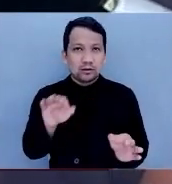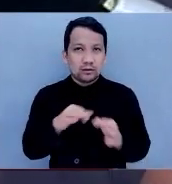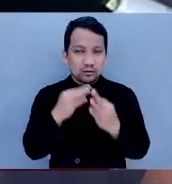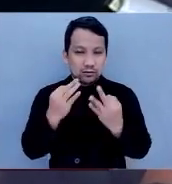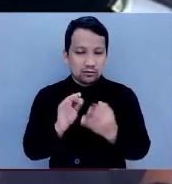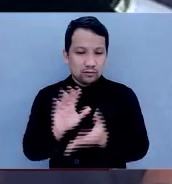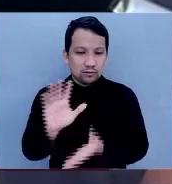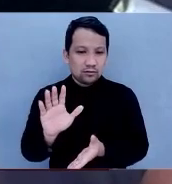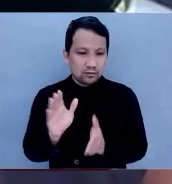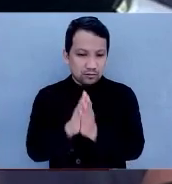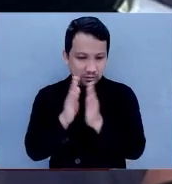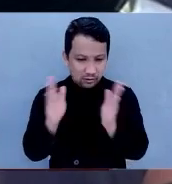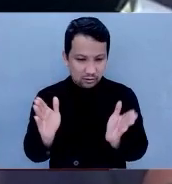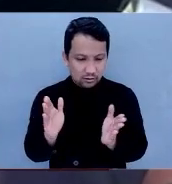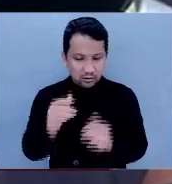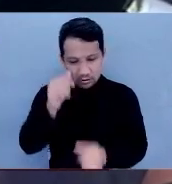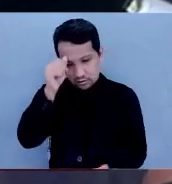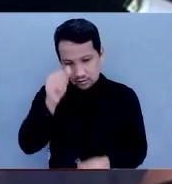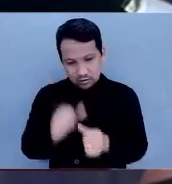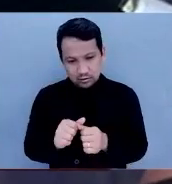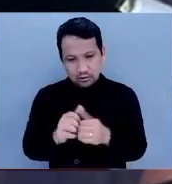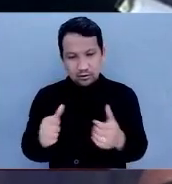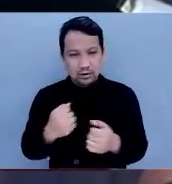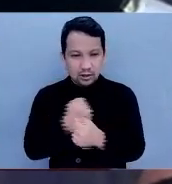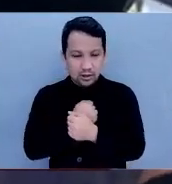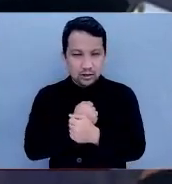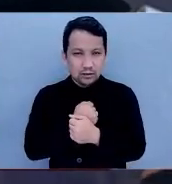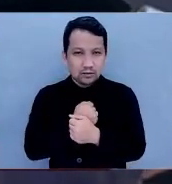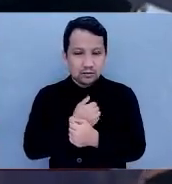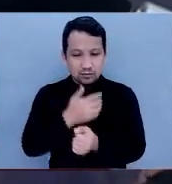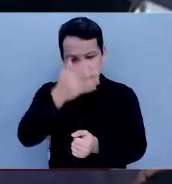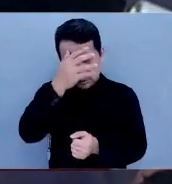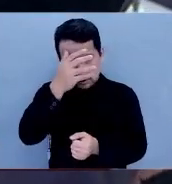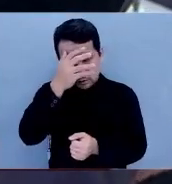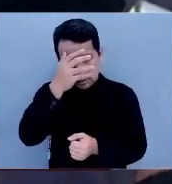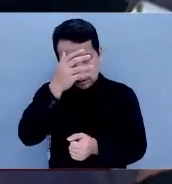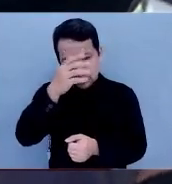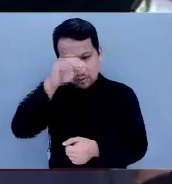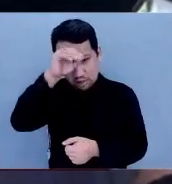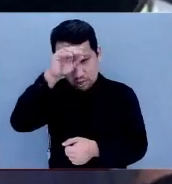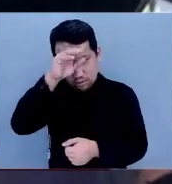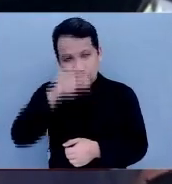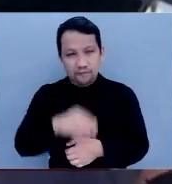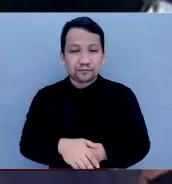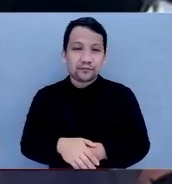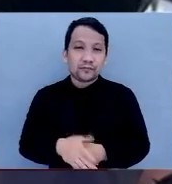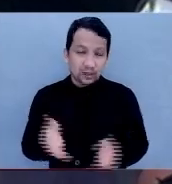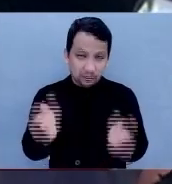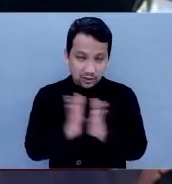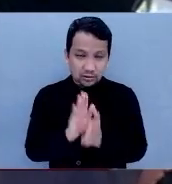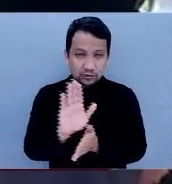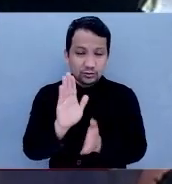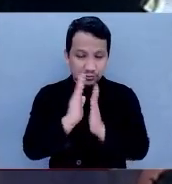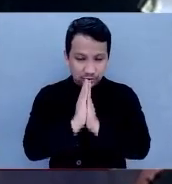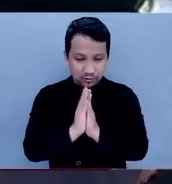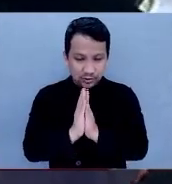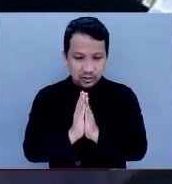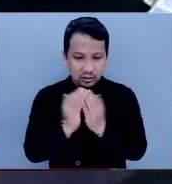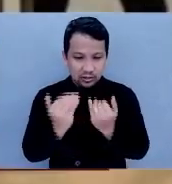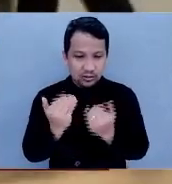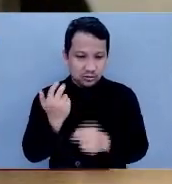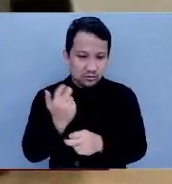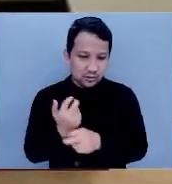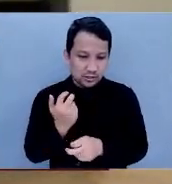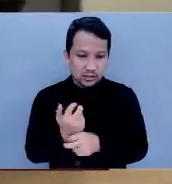will be greatly missed and remembered as a loving husband father and grandfather we ask for your prayers during this difficult time in our